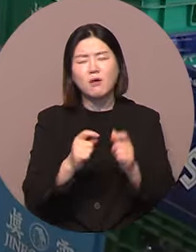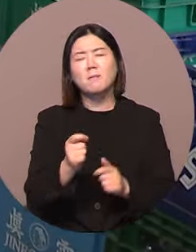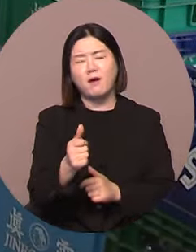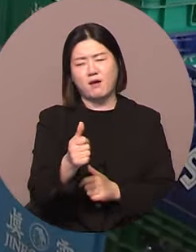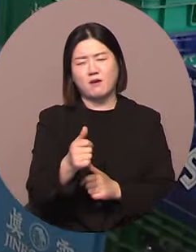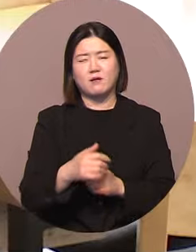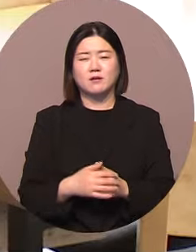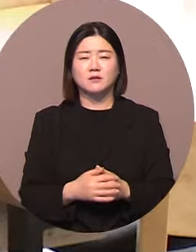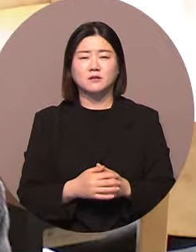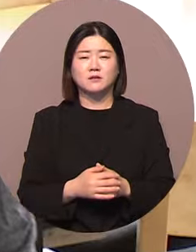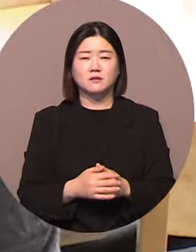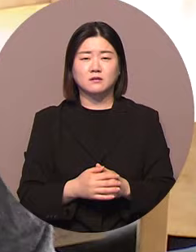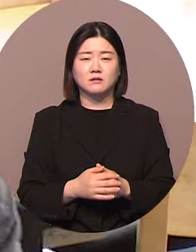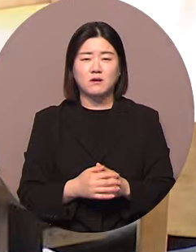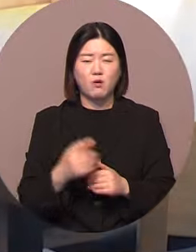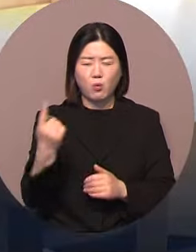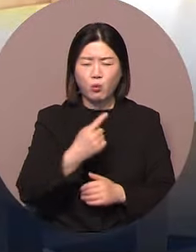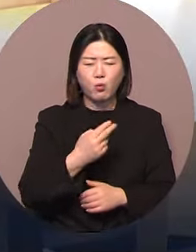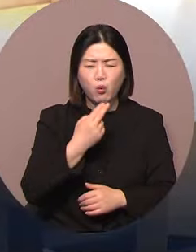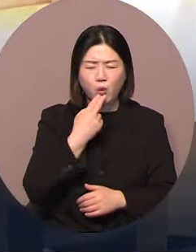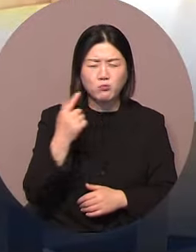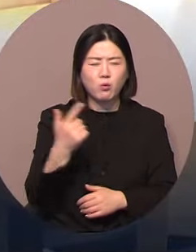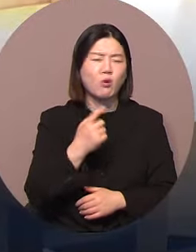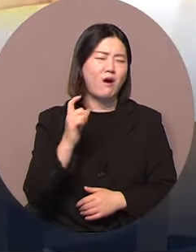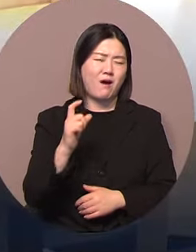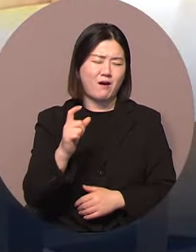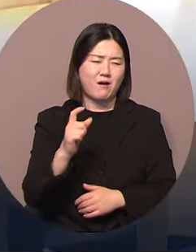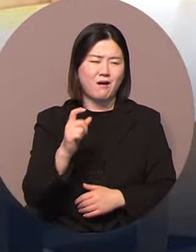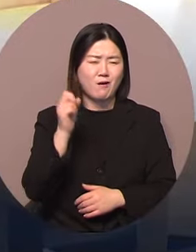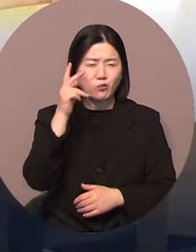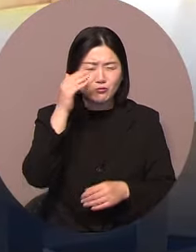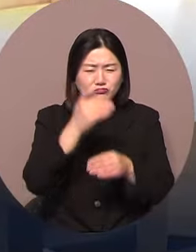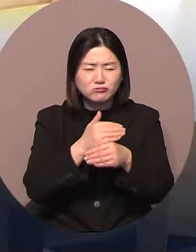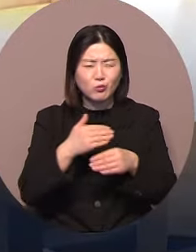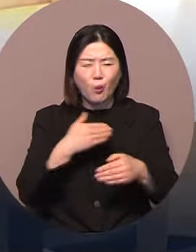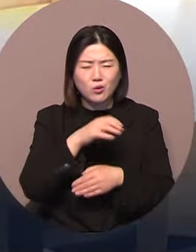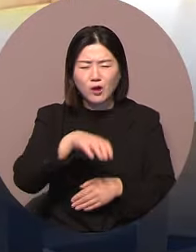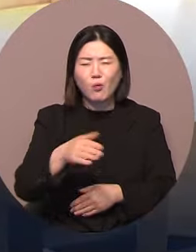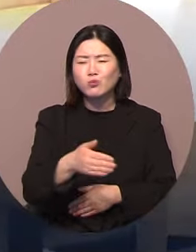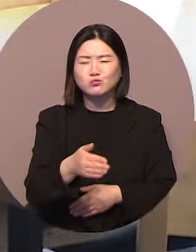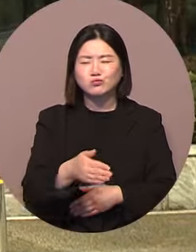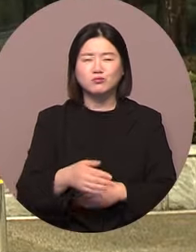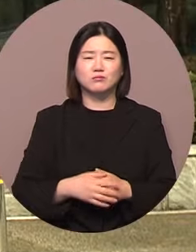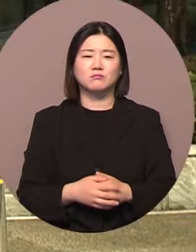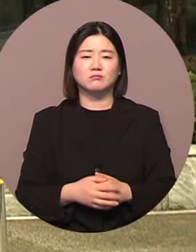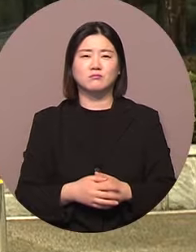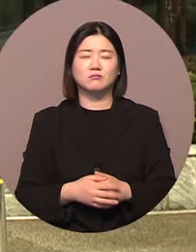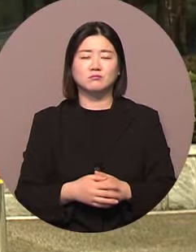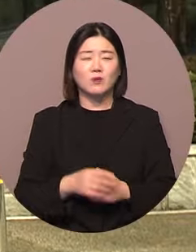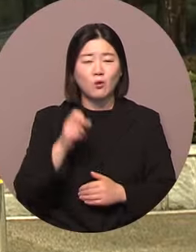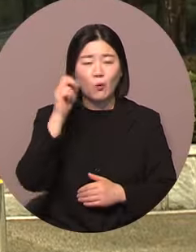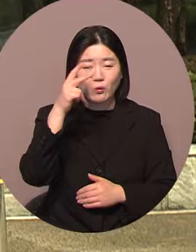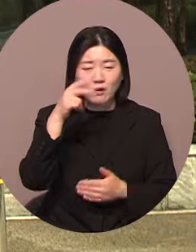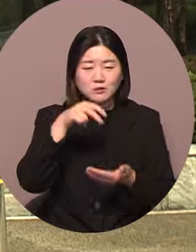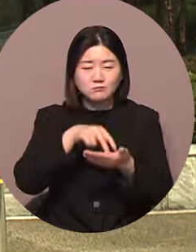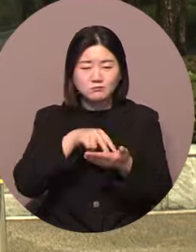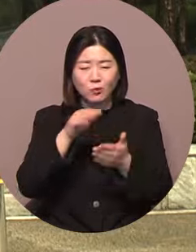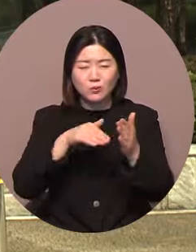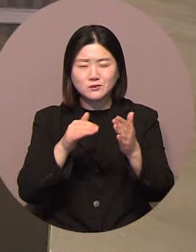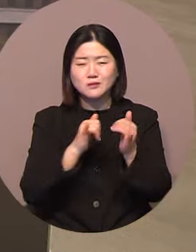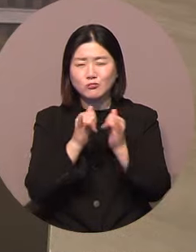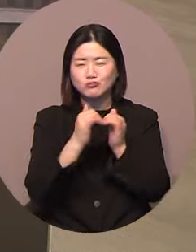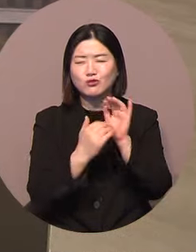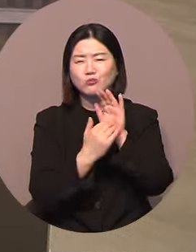때문입니다 아지 아지 호텔 문단는데 뭐로 와 대중탕이 있어 뭐가 있어 호텔 측이 공식적인